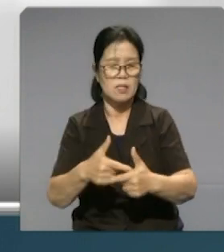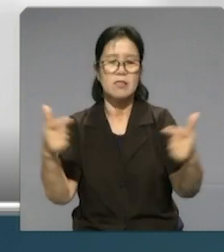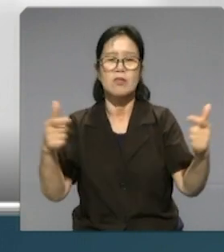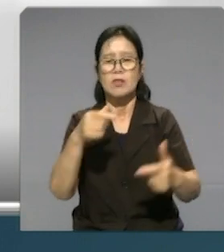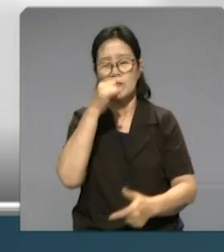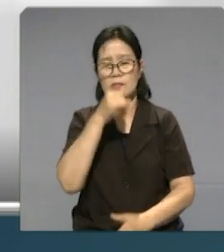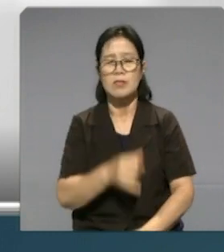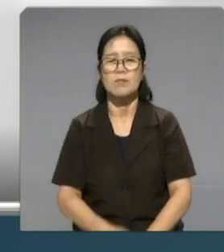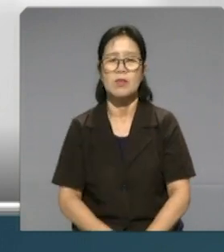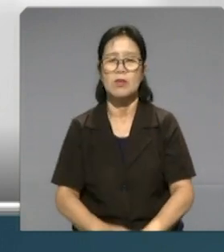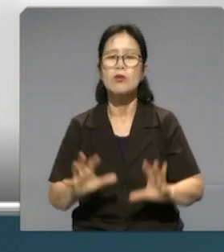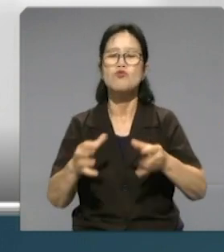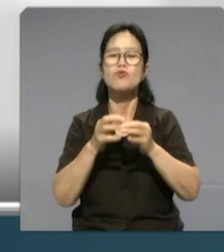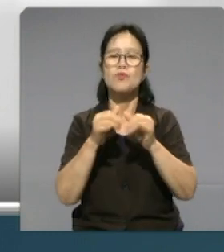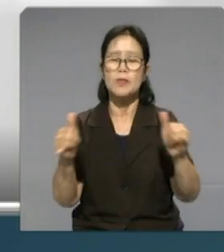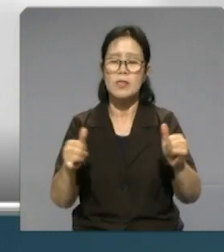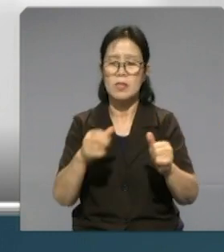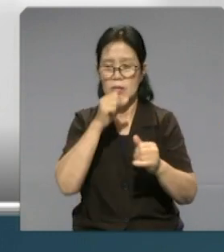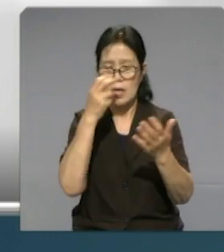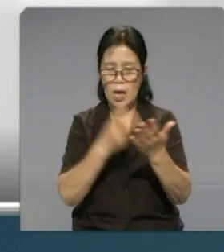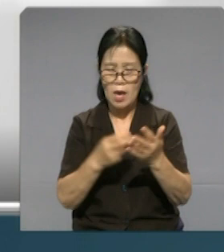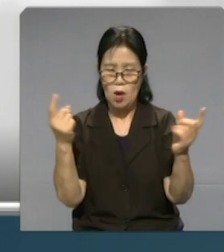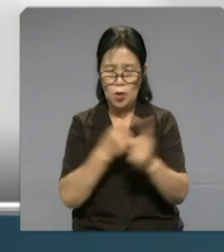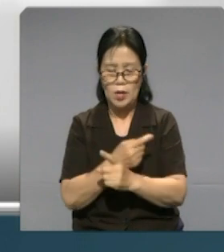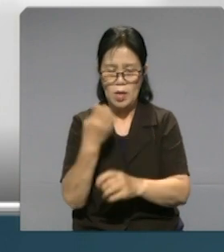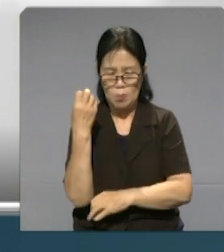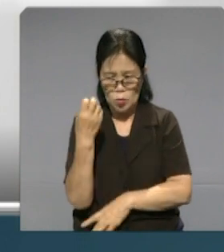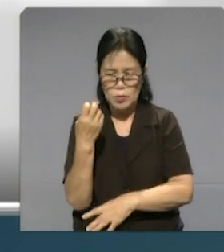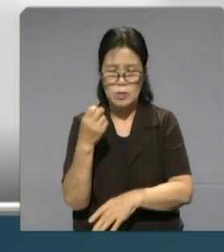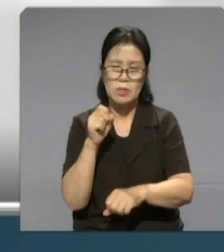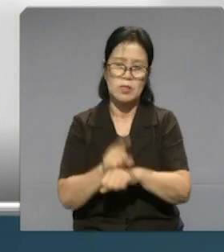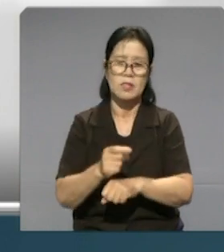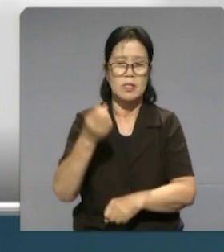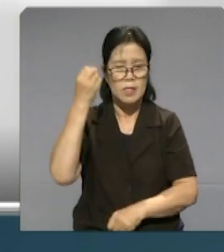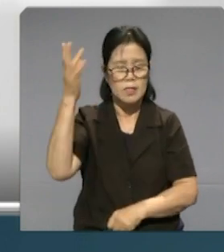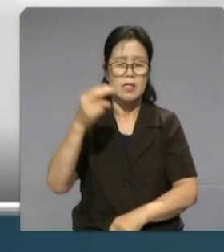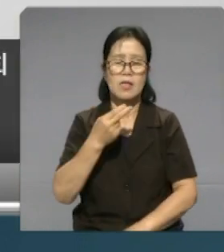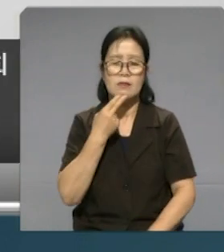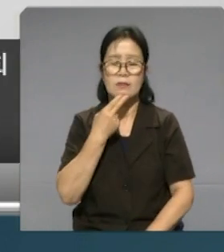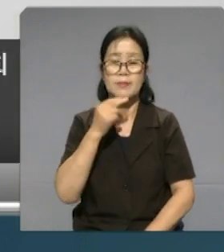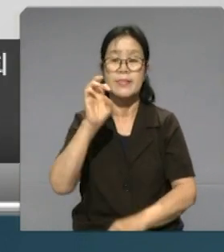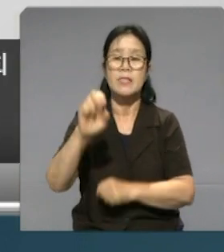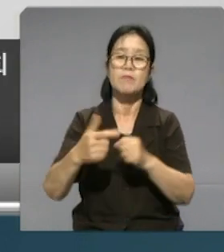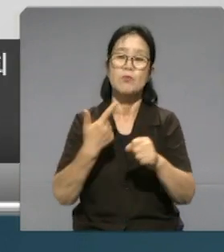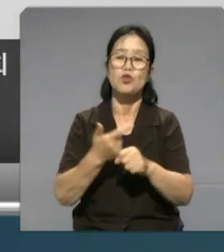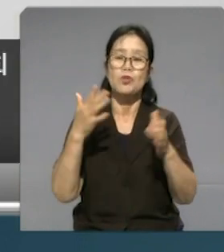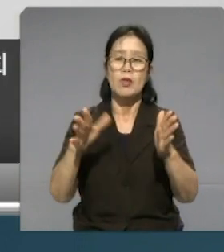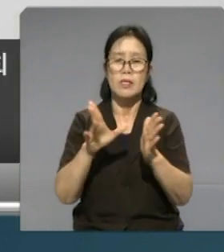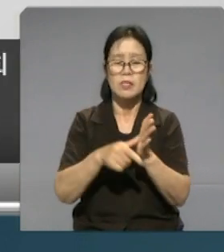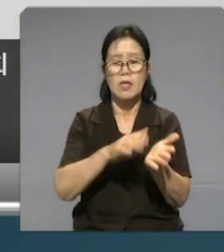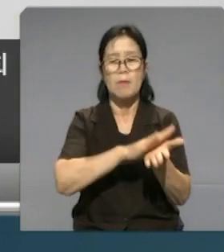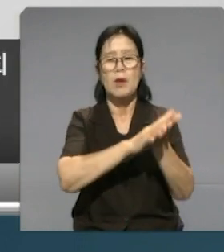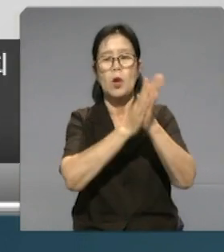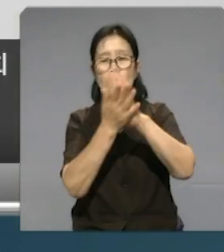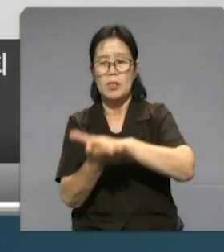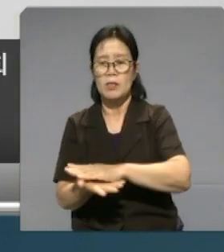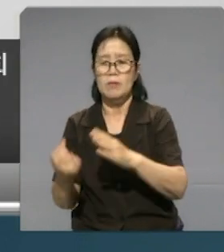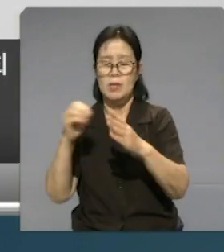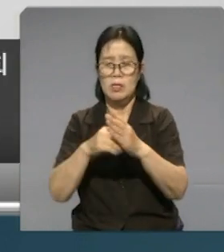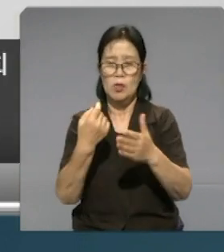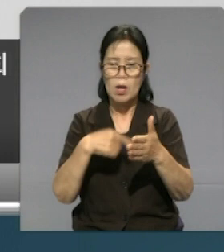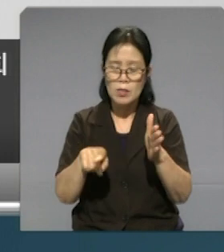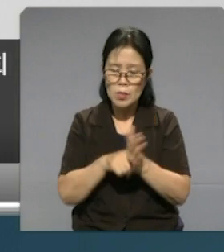팽배해졌지만 국민은 개헌의 본질을 잊지 않았습니다. 36년간의 시대 변화를 반영하기 위해,